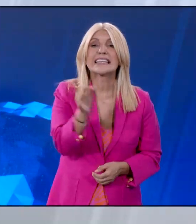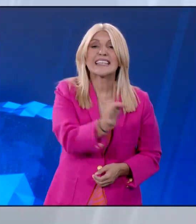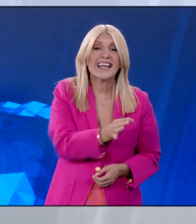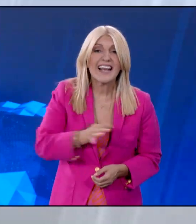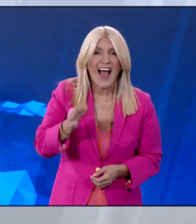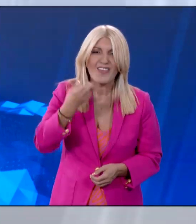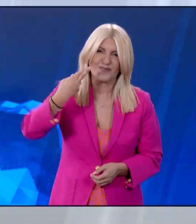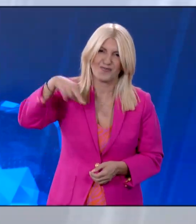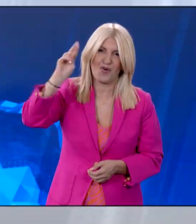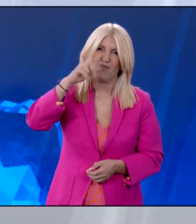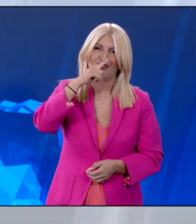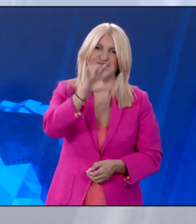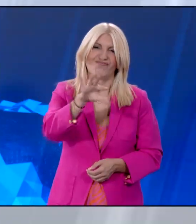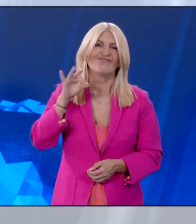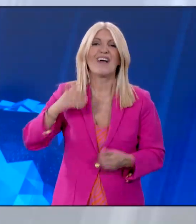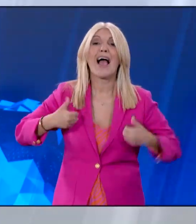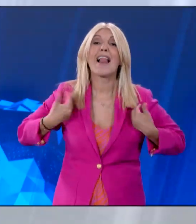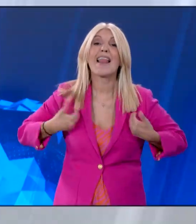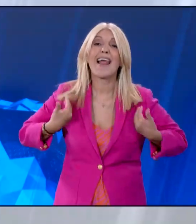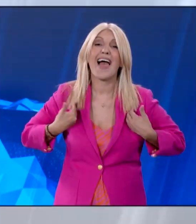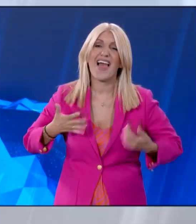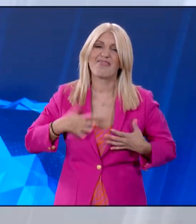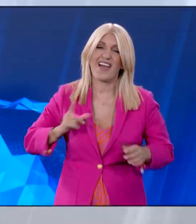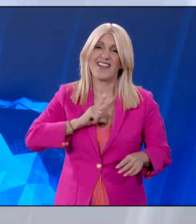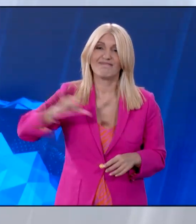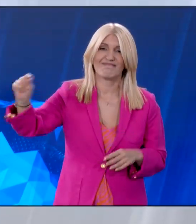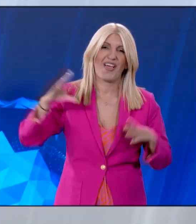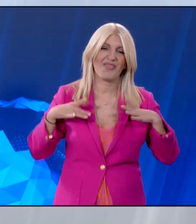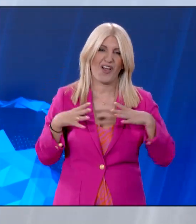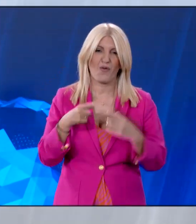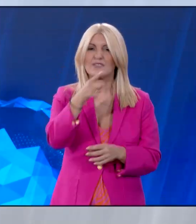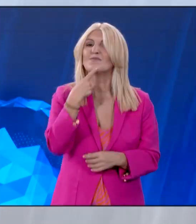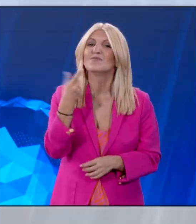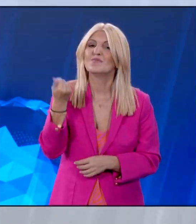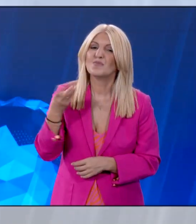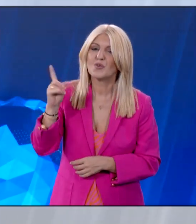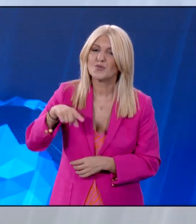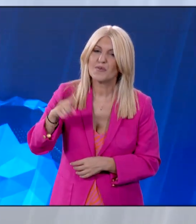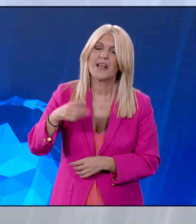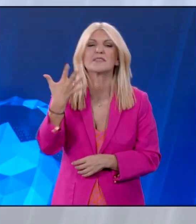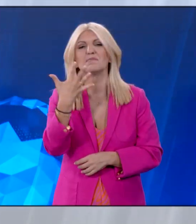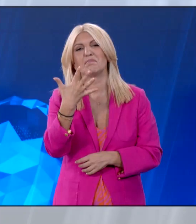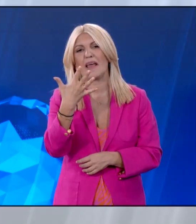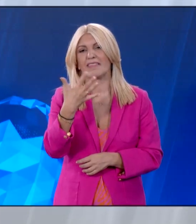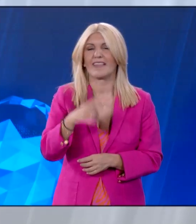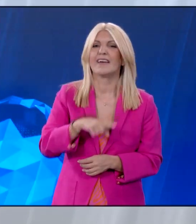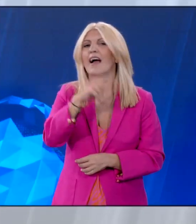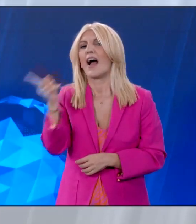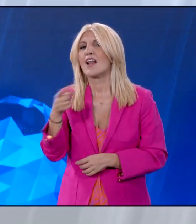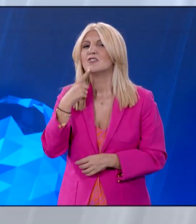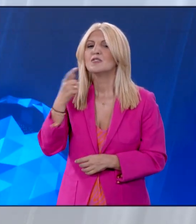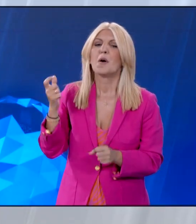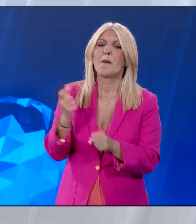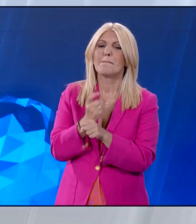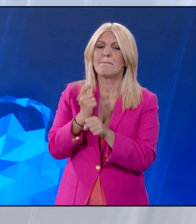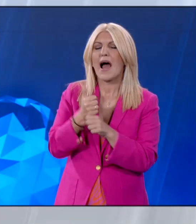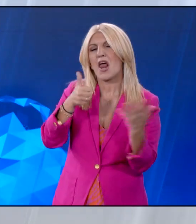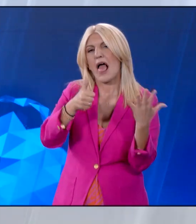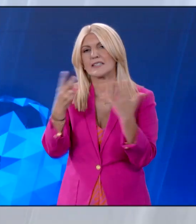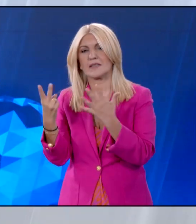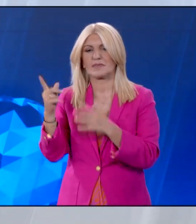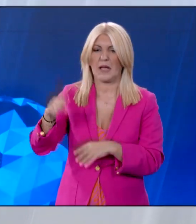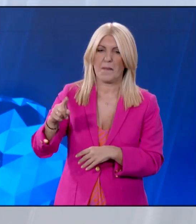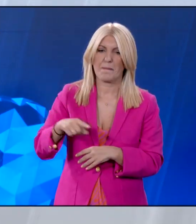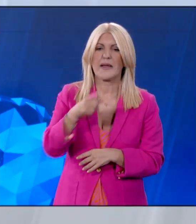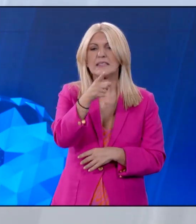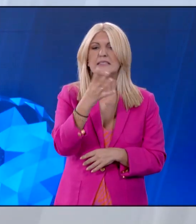την πρώτη επιλογή των νέων για τις διακοπές τους. Πόσες μέρες? 5. Για πάρα. Πόσες μέρες? Κάπου 6-7.